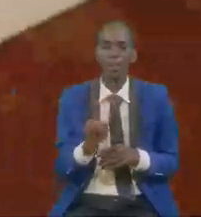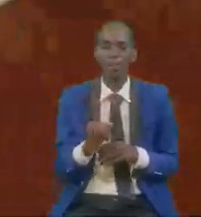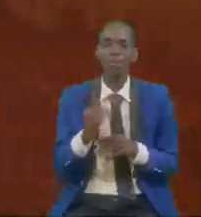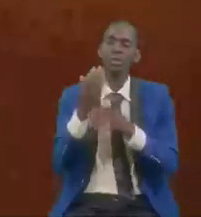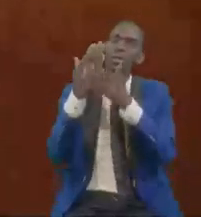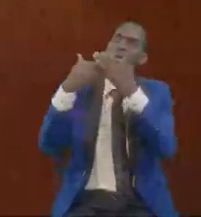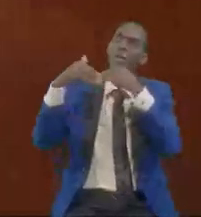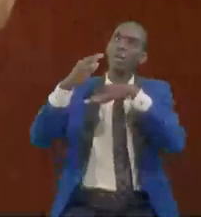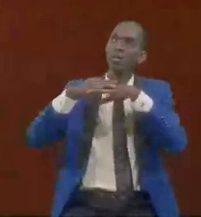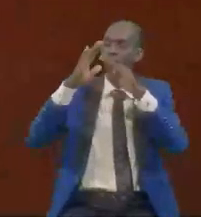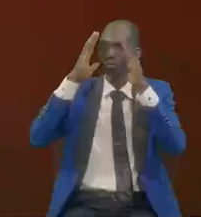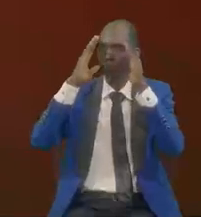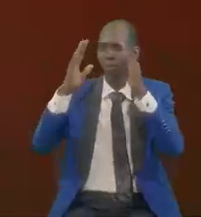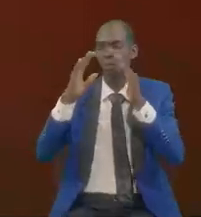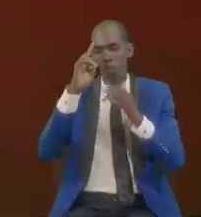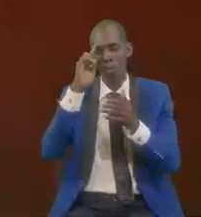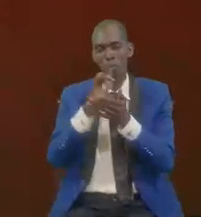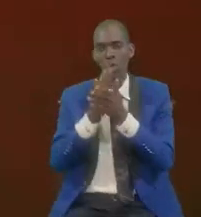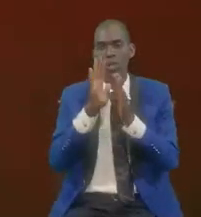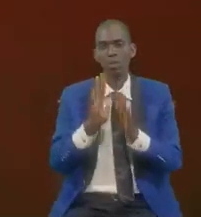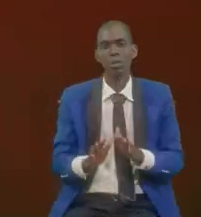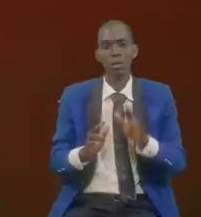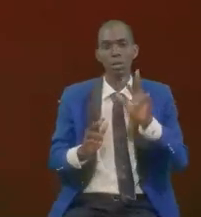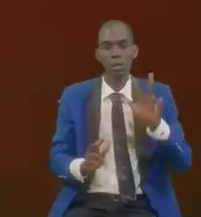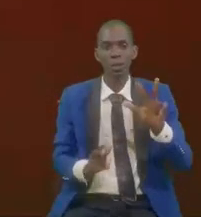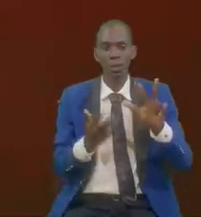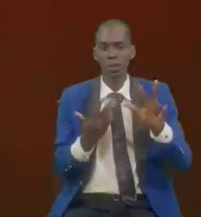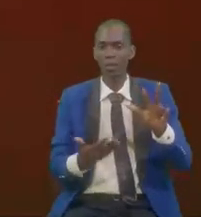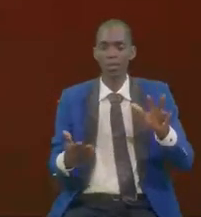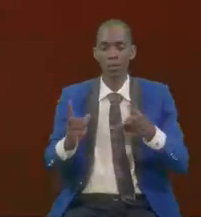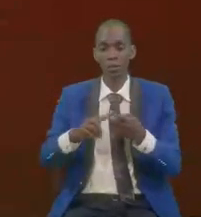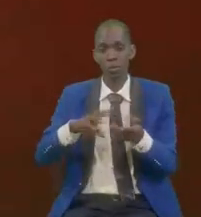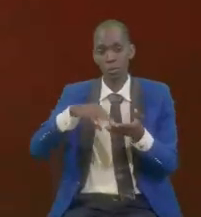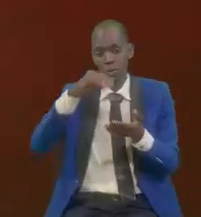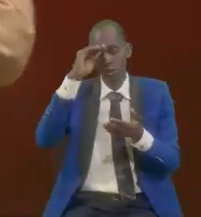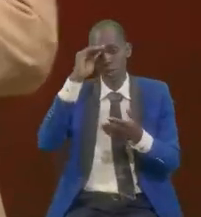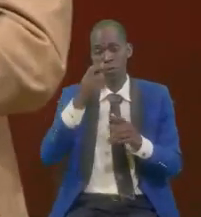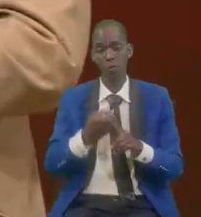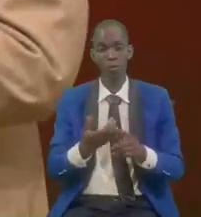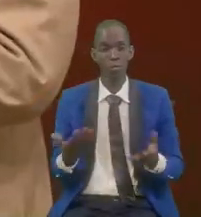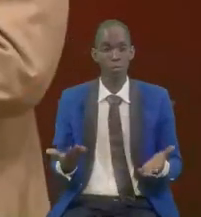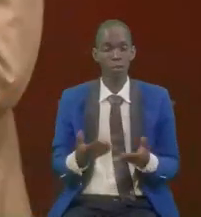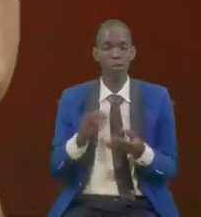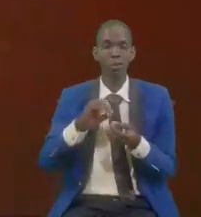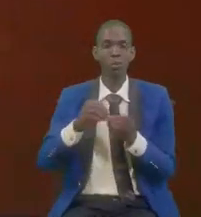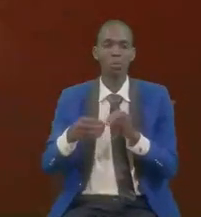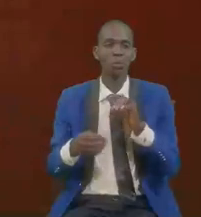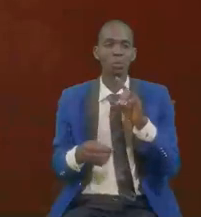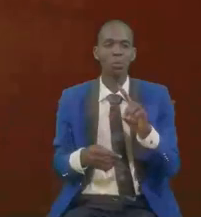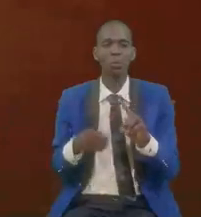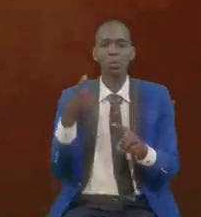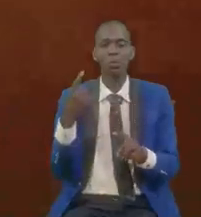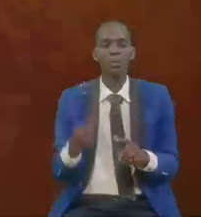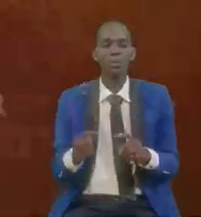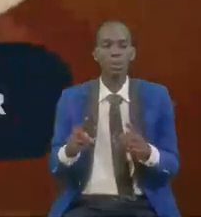est pour les croyants aux affections célestes. Nous allons voir trois points. Premier